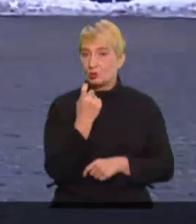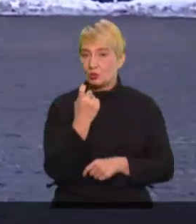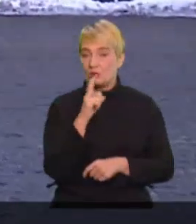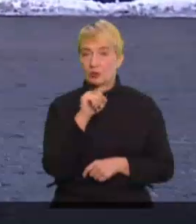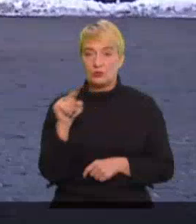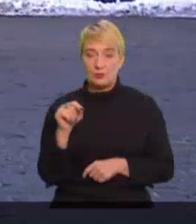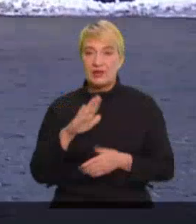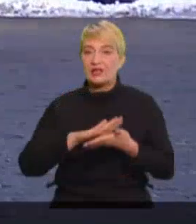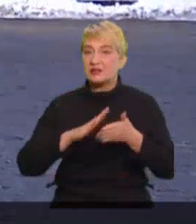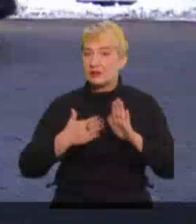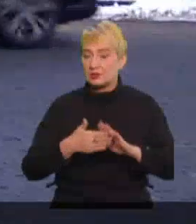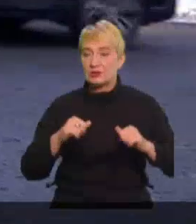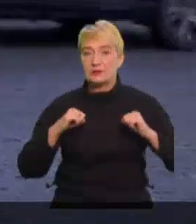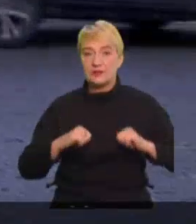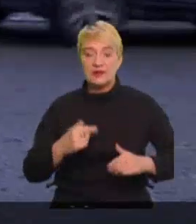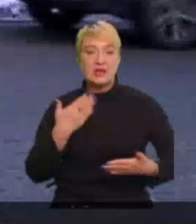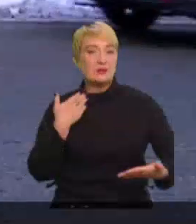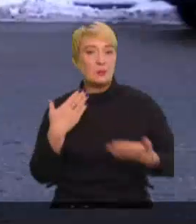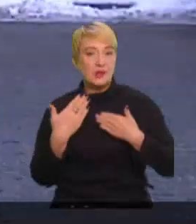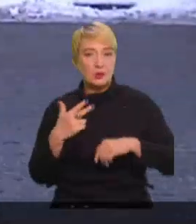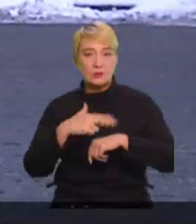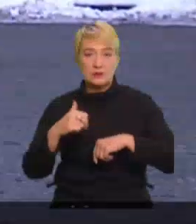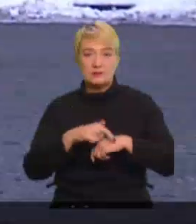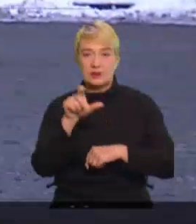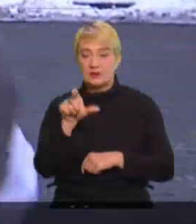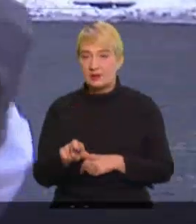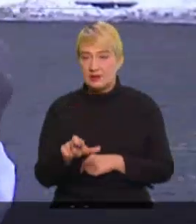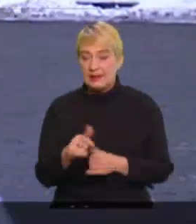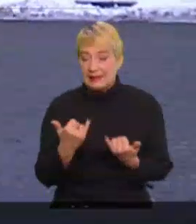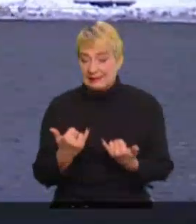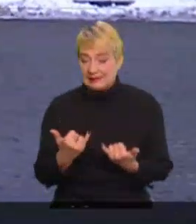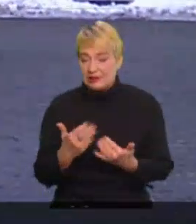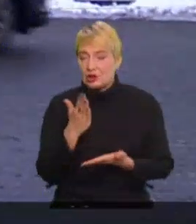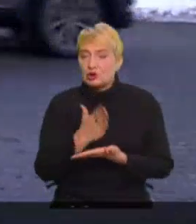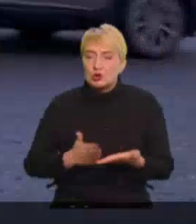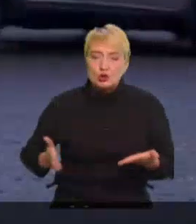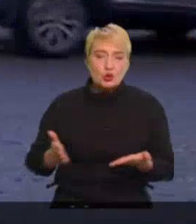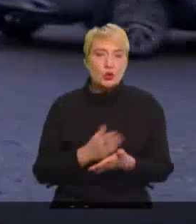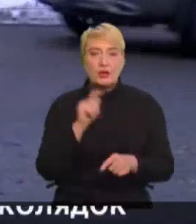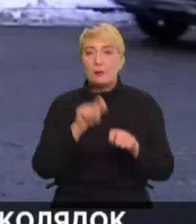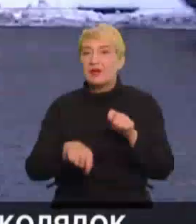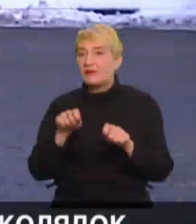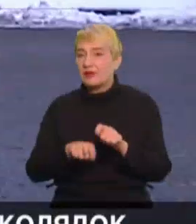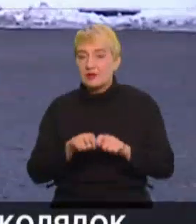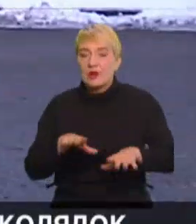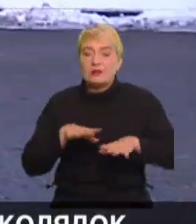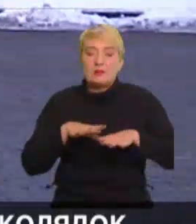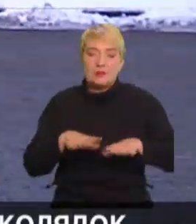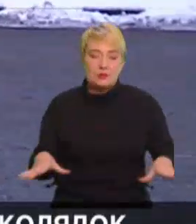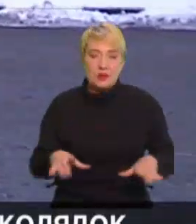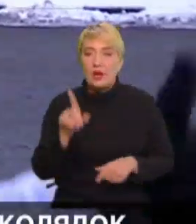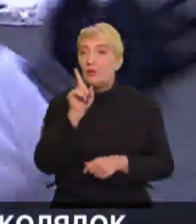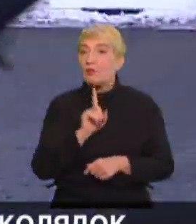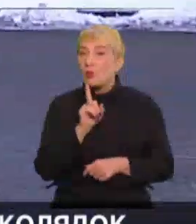спокійна. Спілкувався я з охоронцем. Нині жодних перевірок, зокрема, в цьому ліцеї не відбувалося і поки не